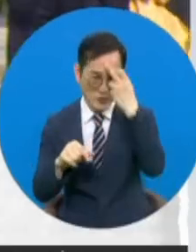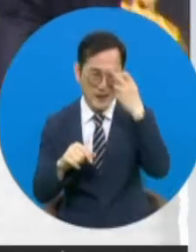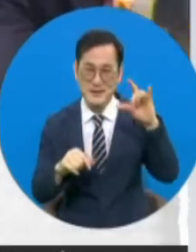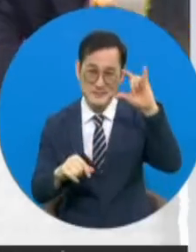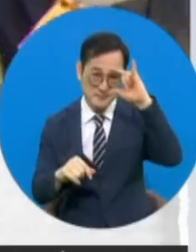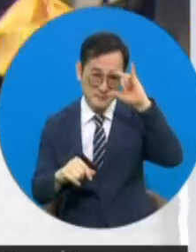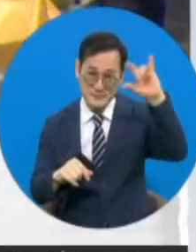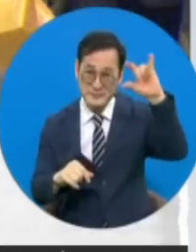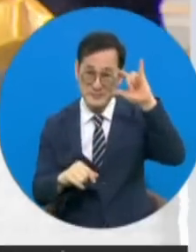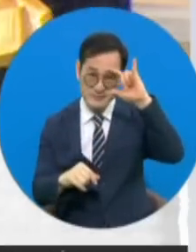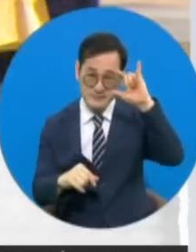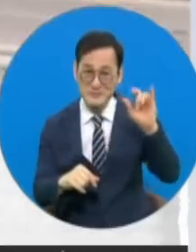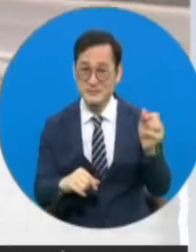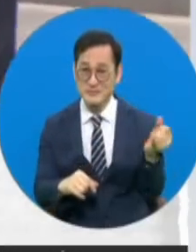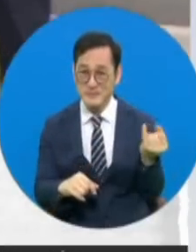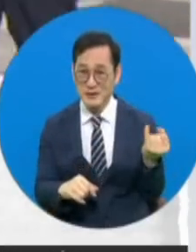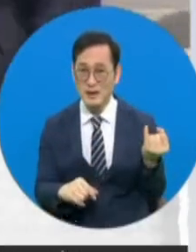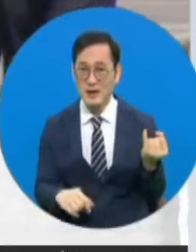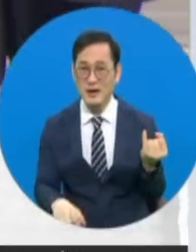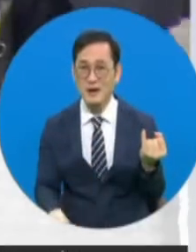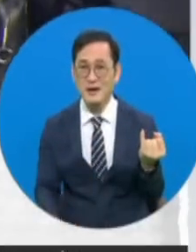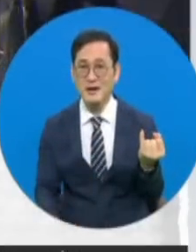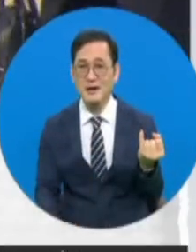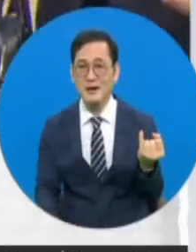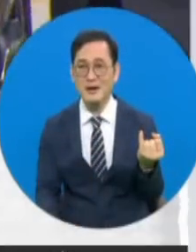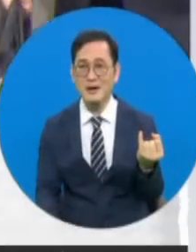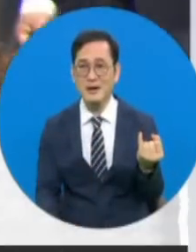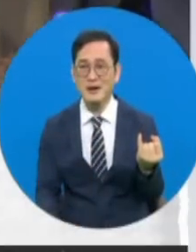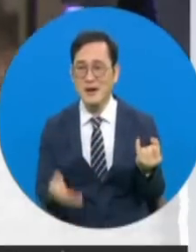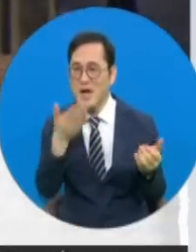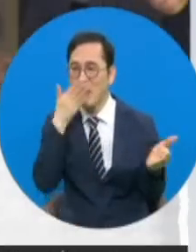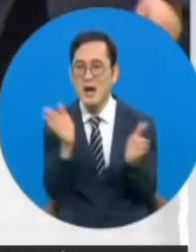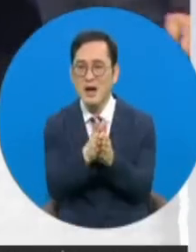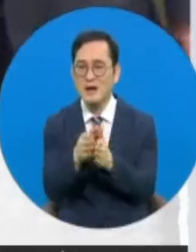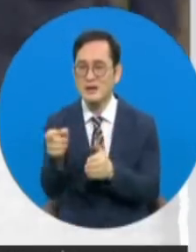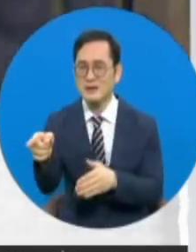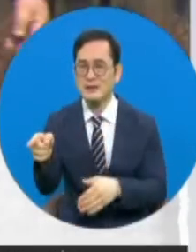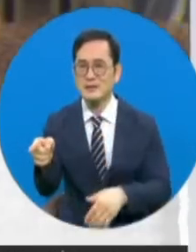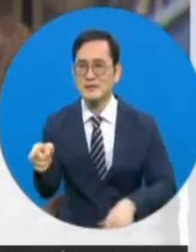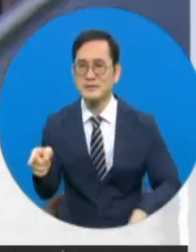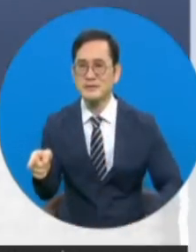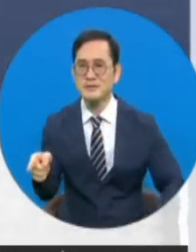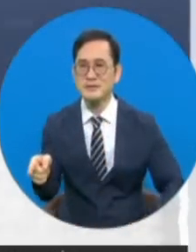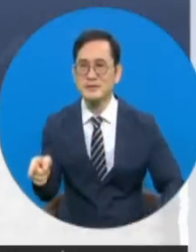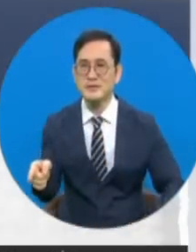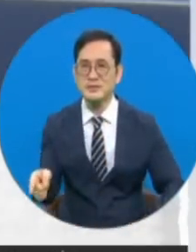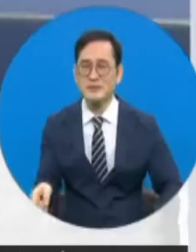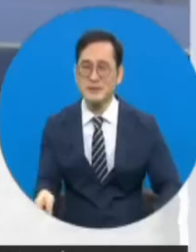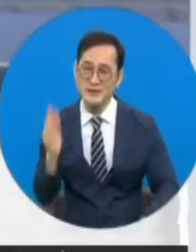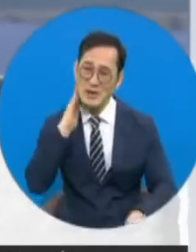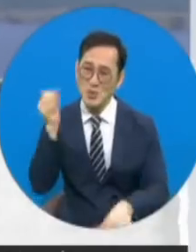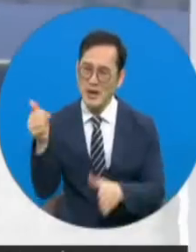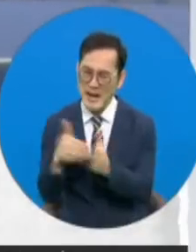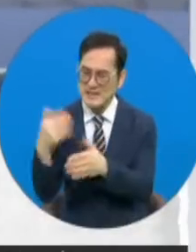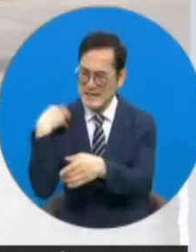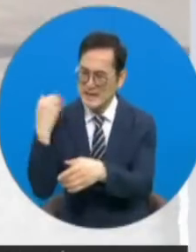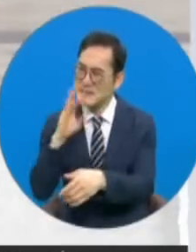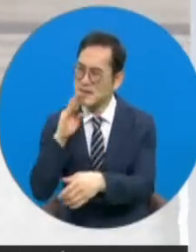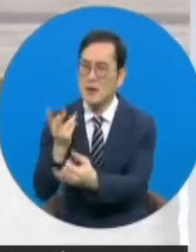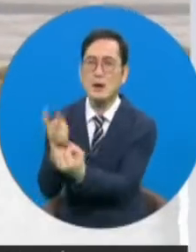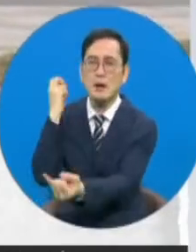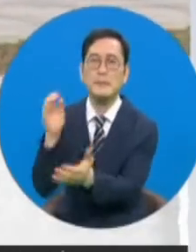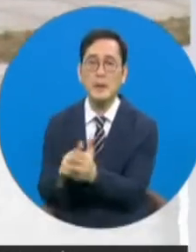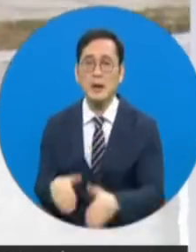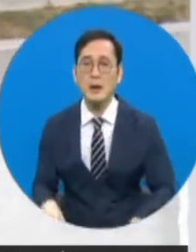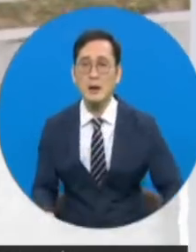공소장이 공범으로 적시되었다는 이유로 당시 헌법과 법률을 위대한 중대한 혐의가 있다고 탄핵 절차가 진행됐던 건 아닙니까 왜